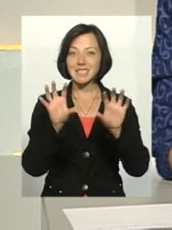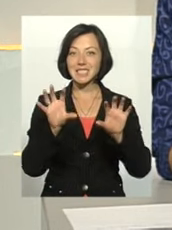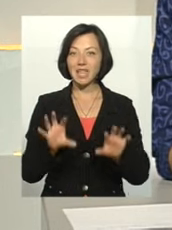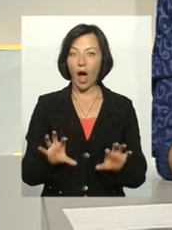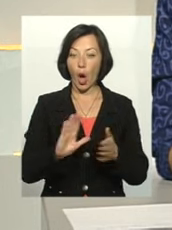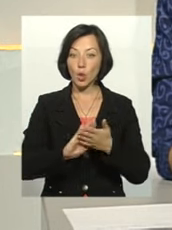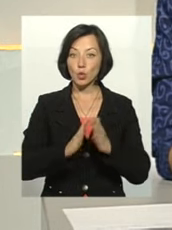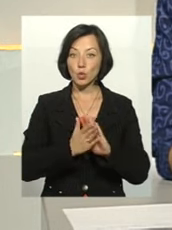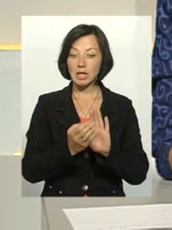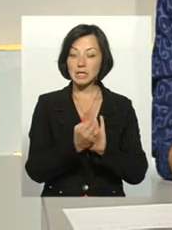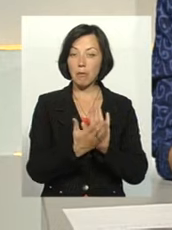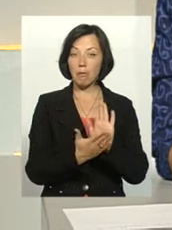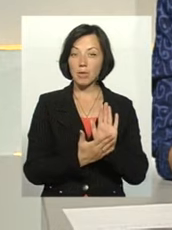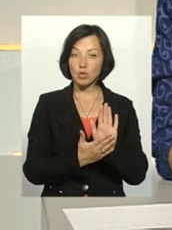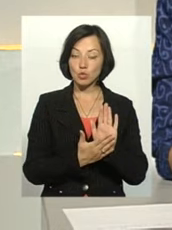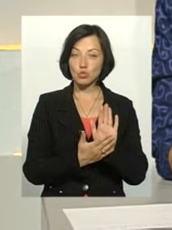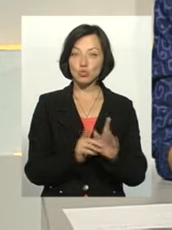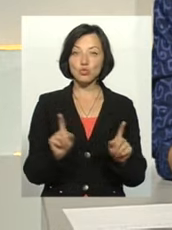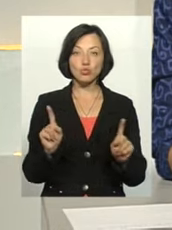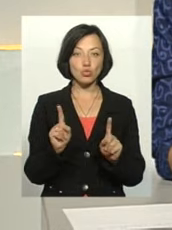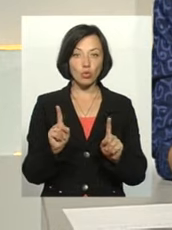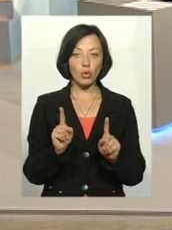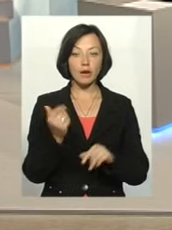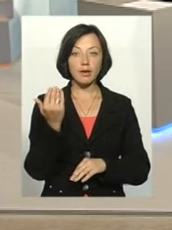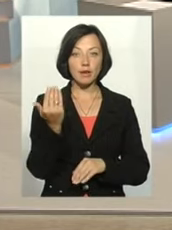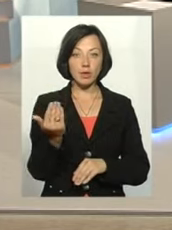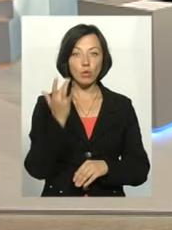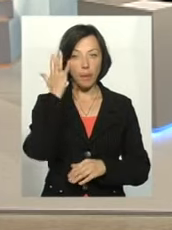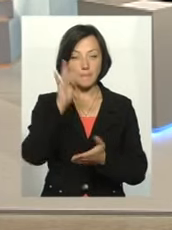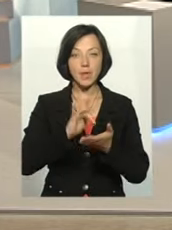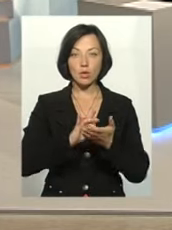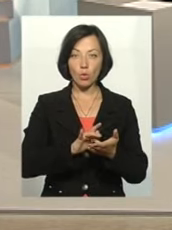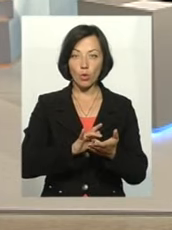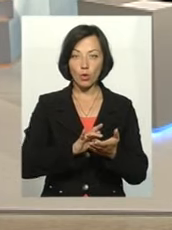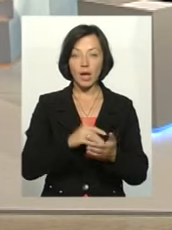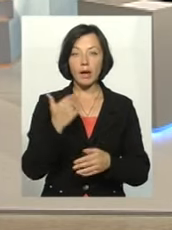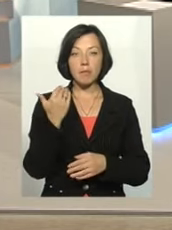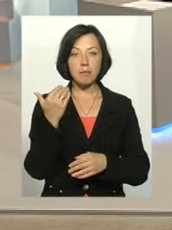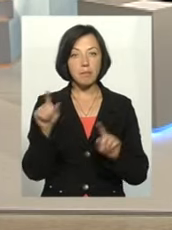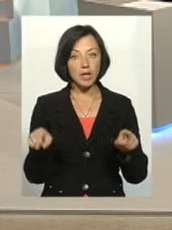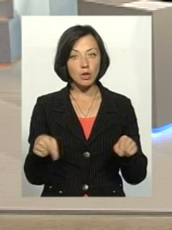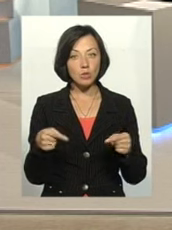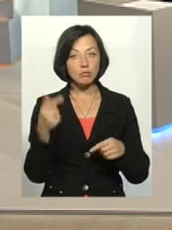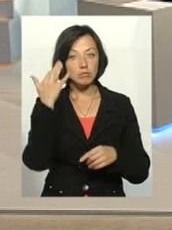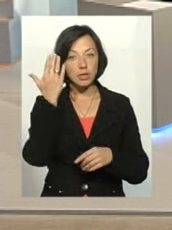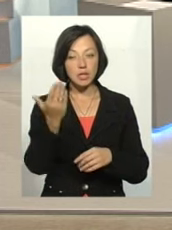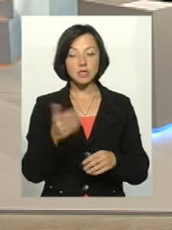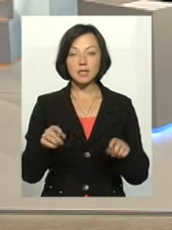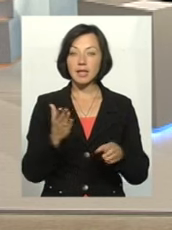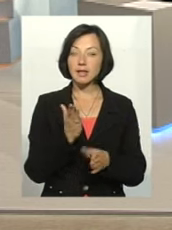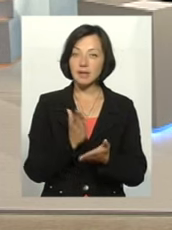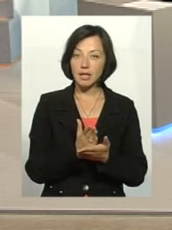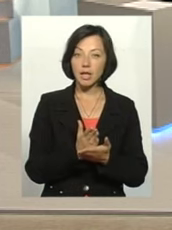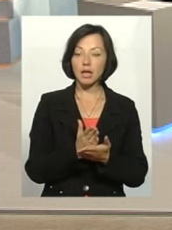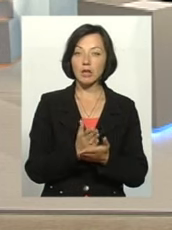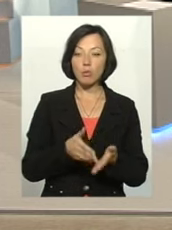статутах записують, що їхньою метою, метою їхнього створення, метою їхньої діяльності є саме